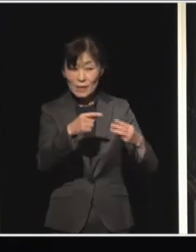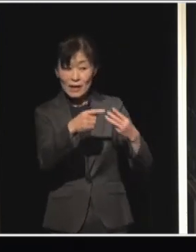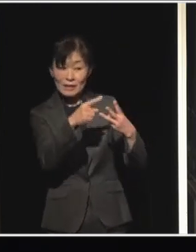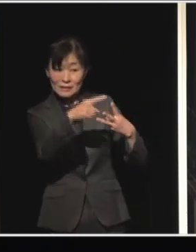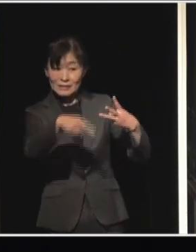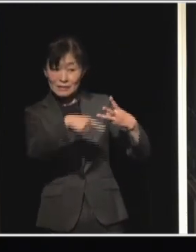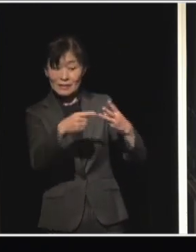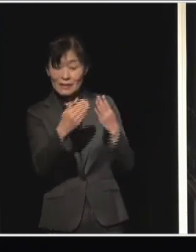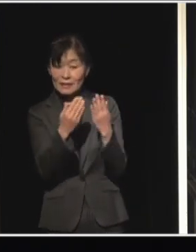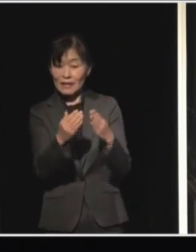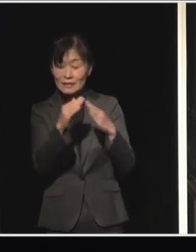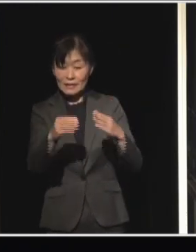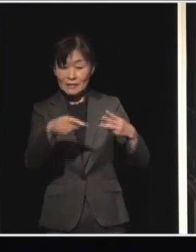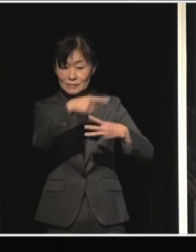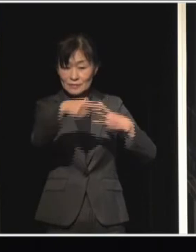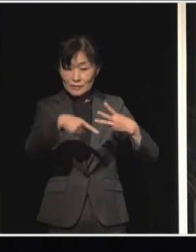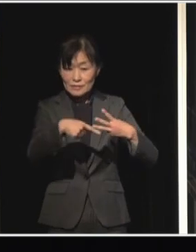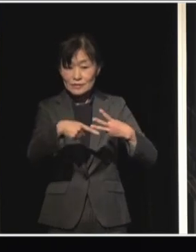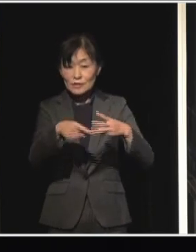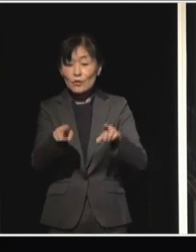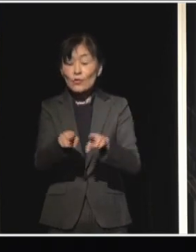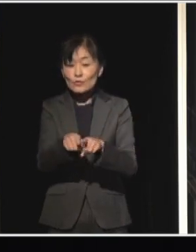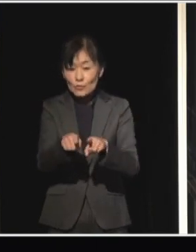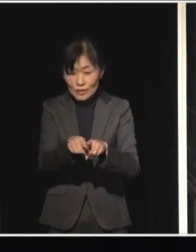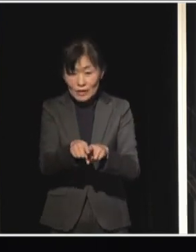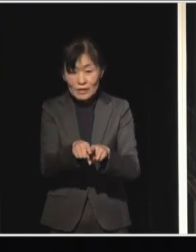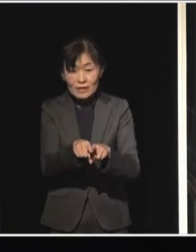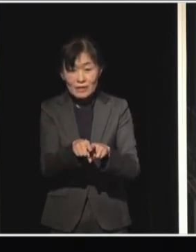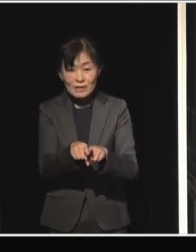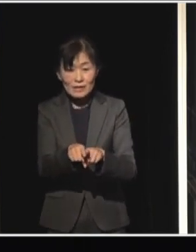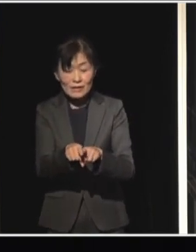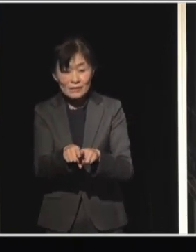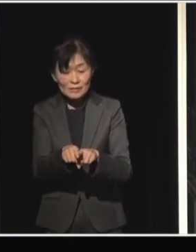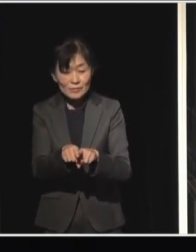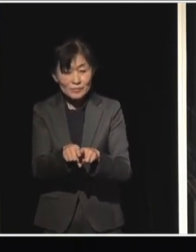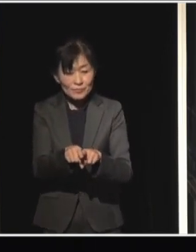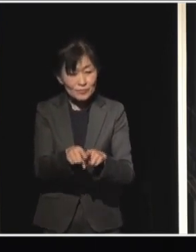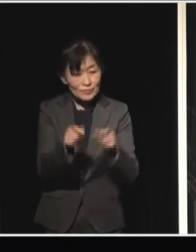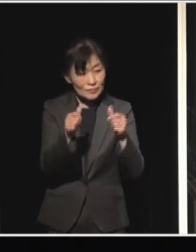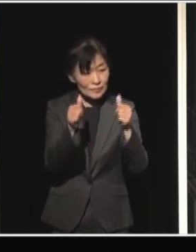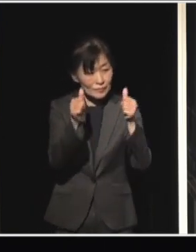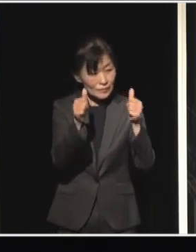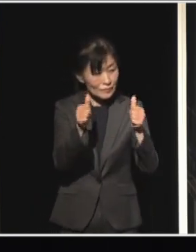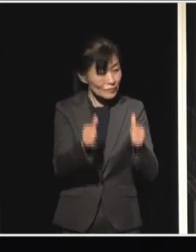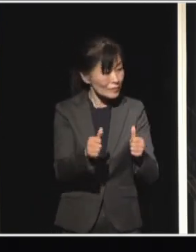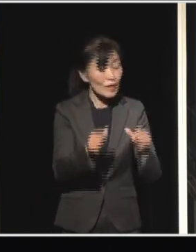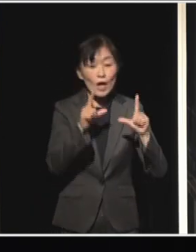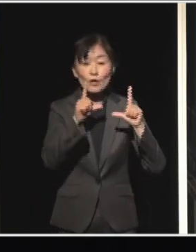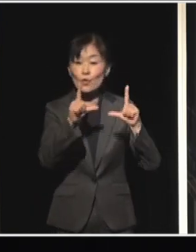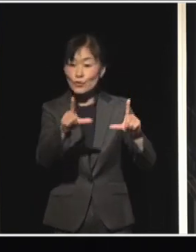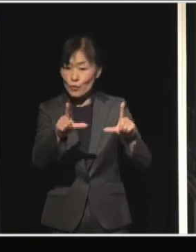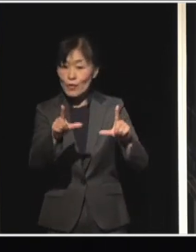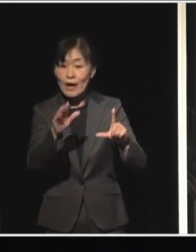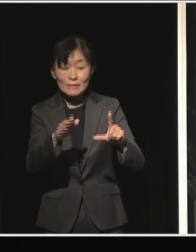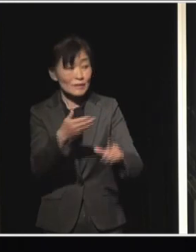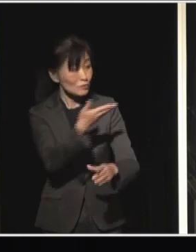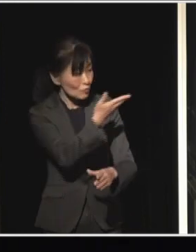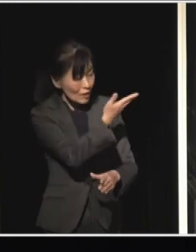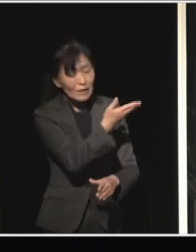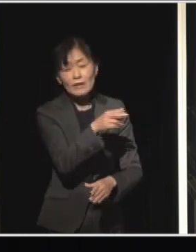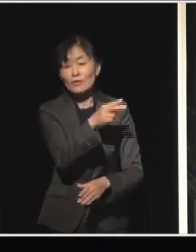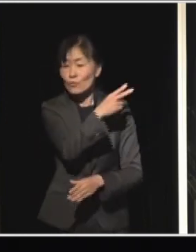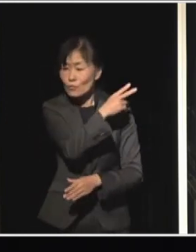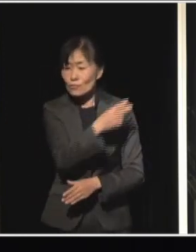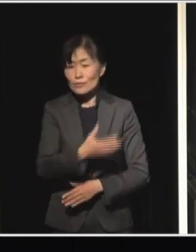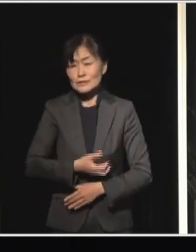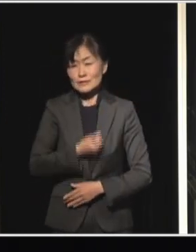ですねあのがん診療としがところな美術館戦士をのものですね公表していますねここを見ていただきたいと思い